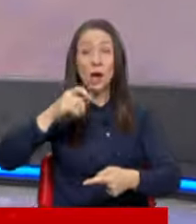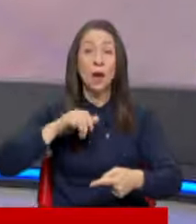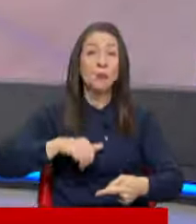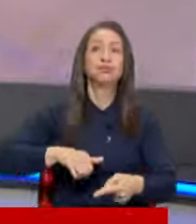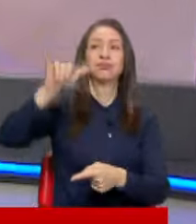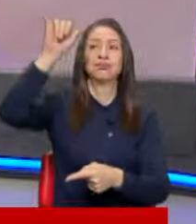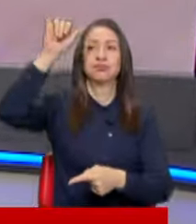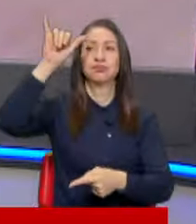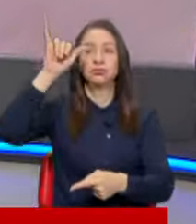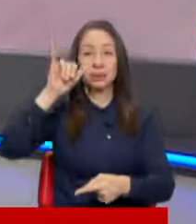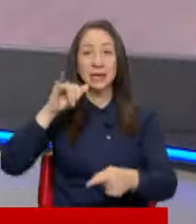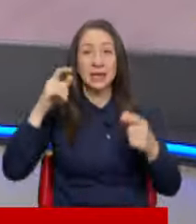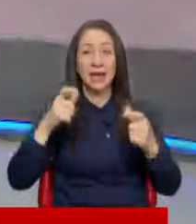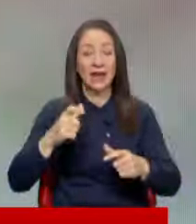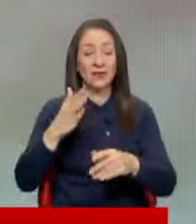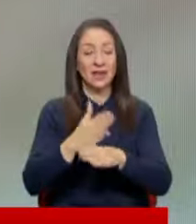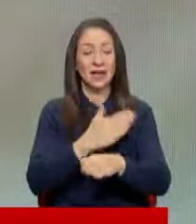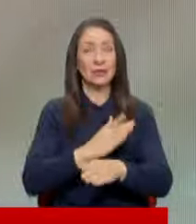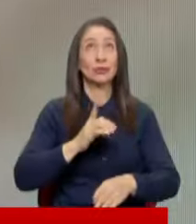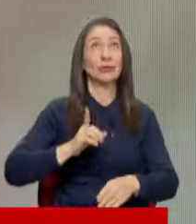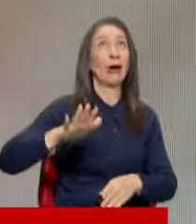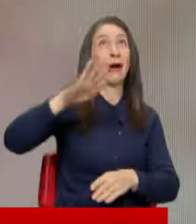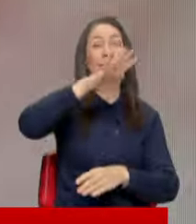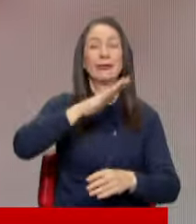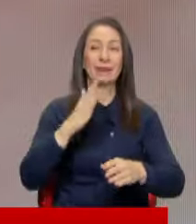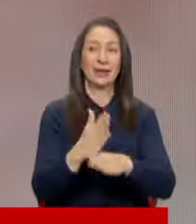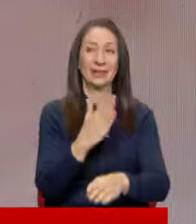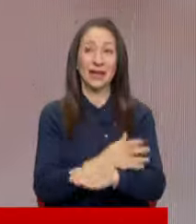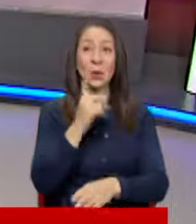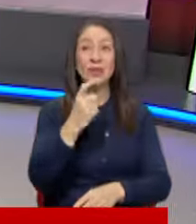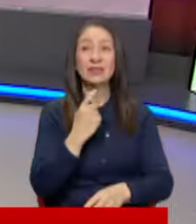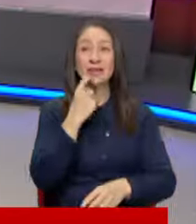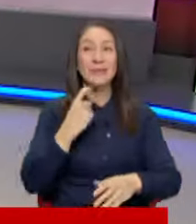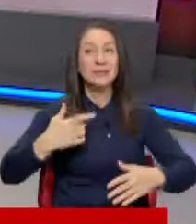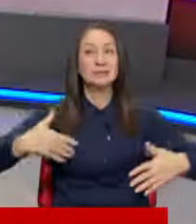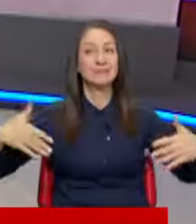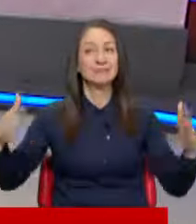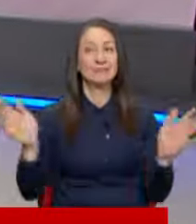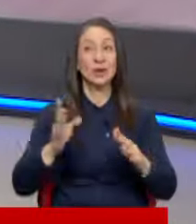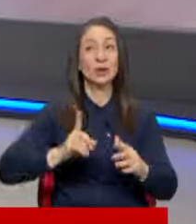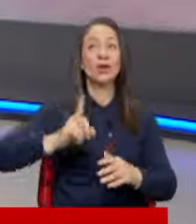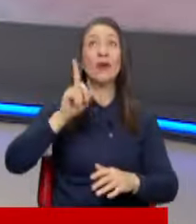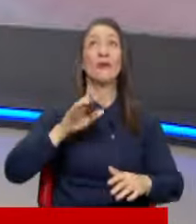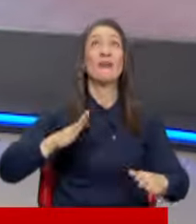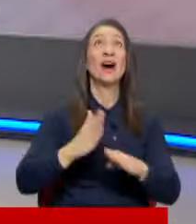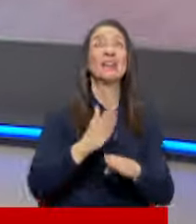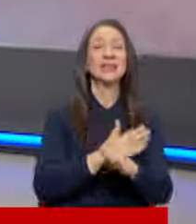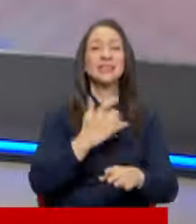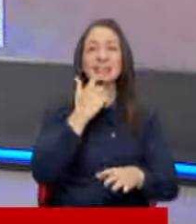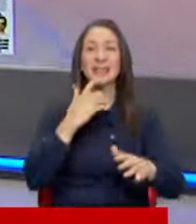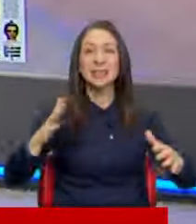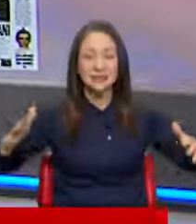havalandı yer Vatan Gök ve şimdi o Demir Kanatlar Gök Vatan Çelik